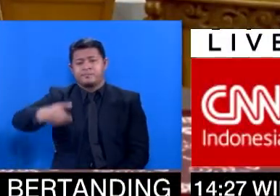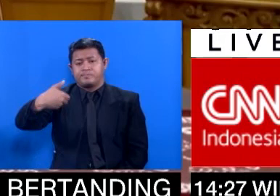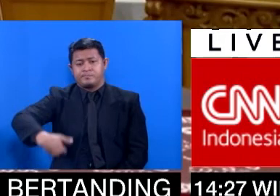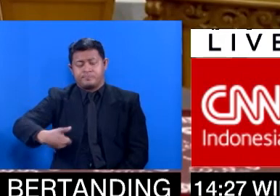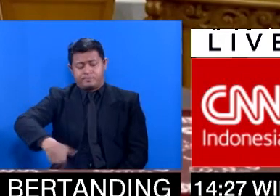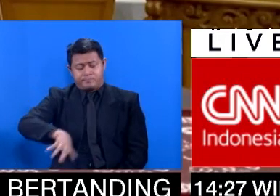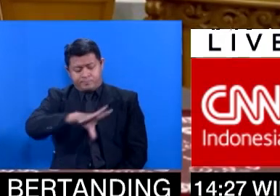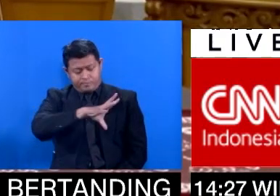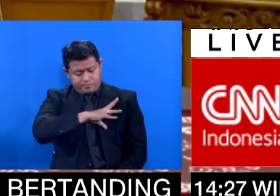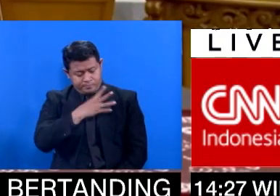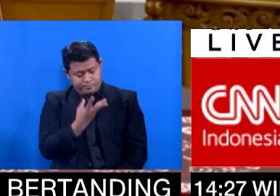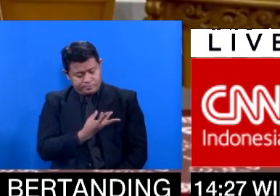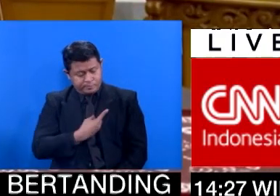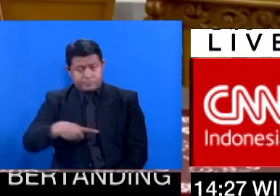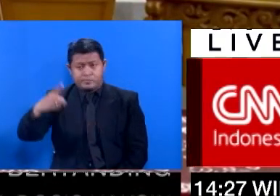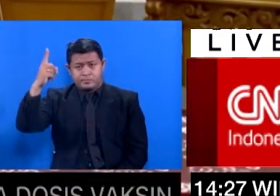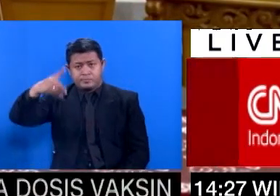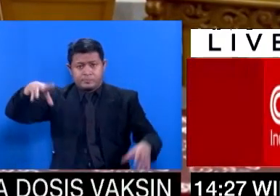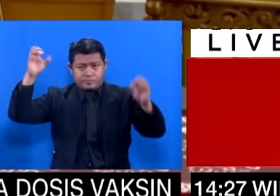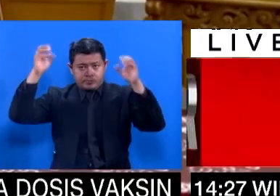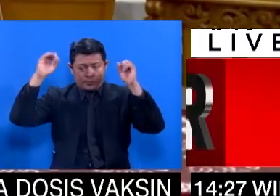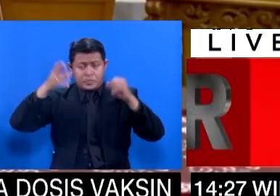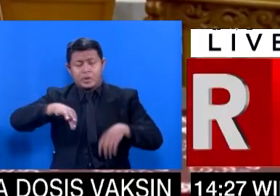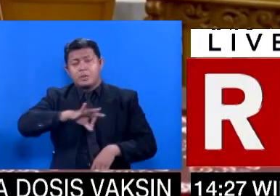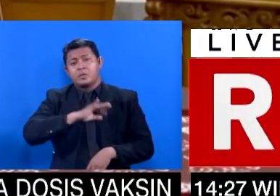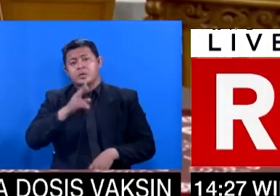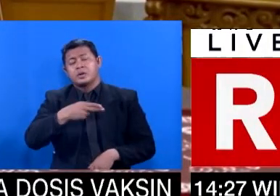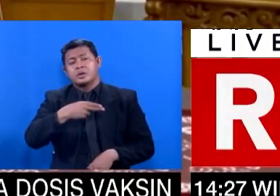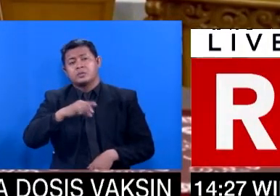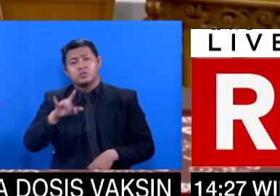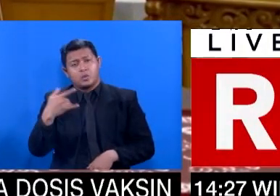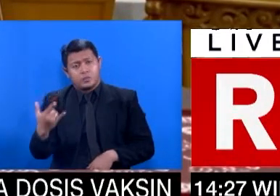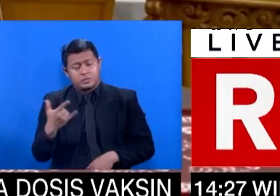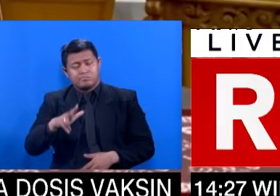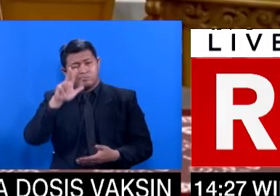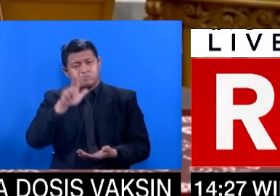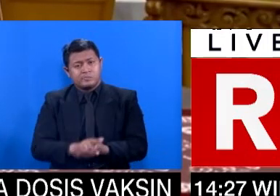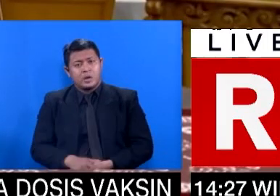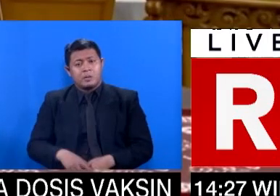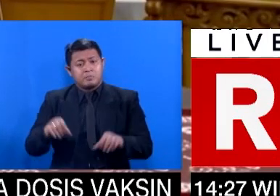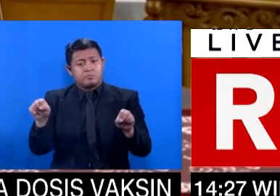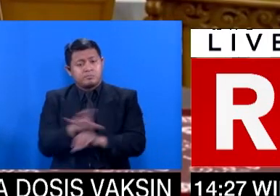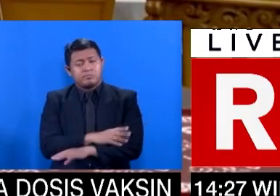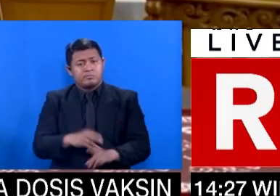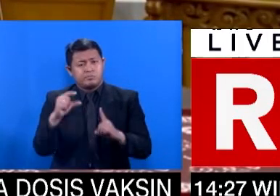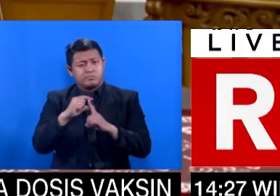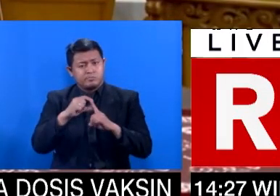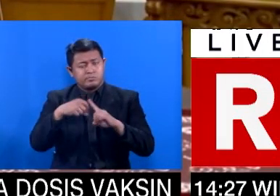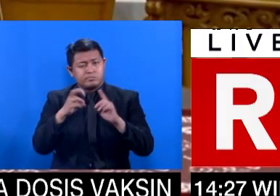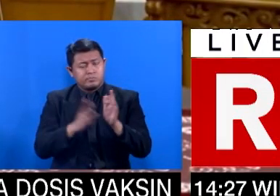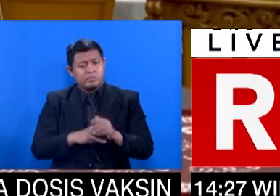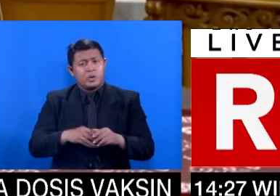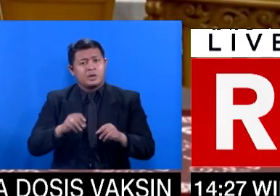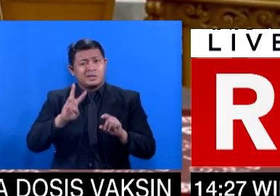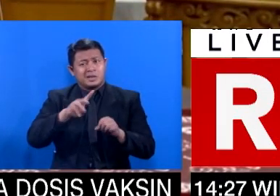Assalamualaikum warahmatullahi wabarakatuh. Presiden Republik Indonesia Joko Widodo menyatakan bahwa penerapan PPKM darurat sejak